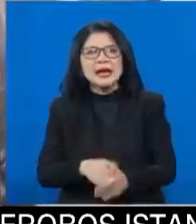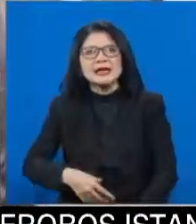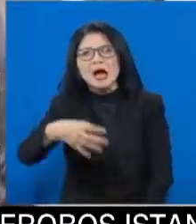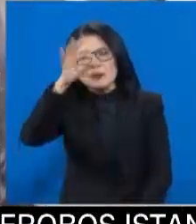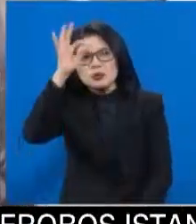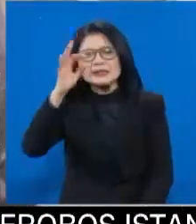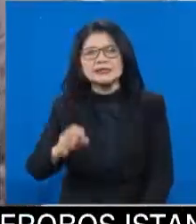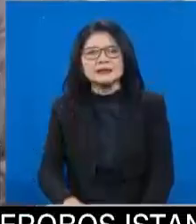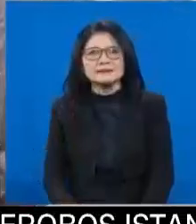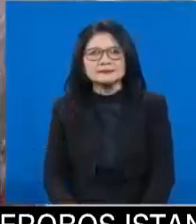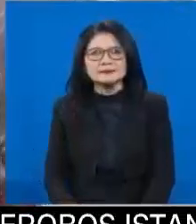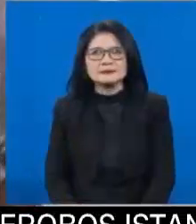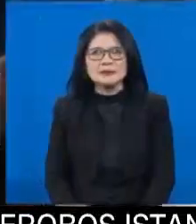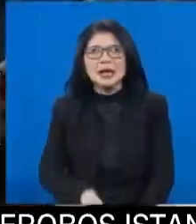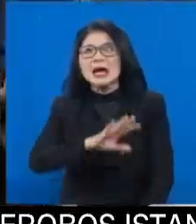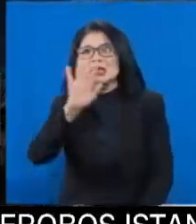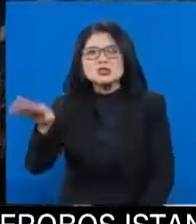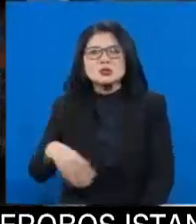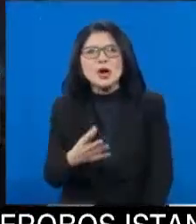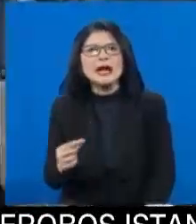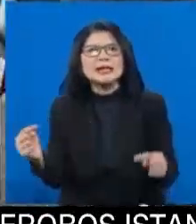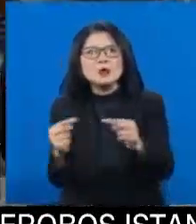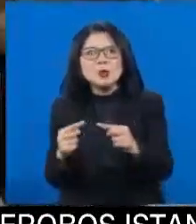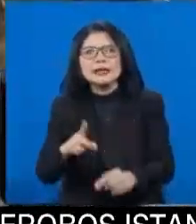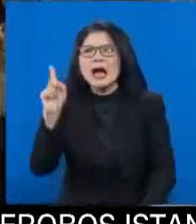mantan, kan gitu ya. Dan siapapun yang terkait.